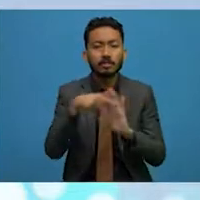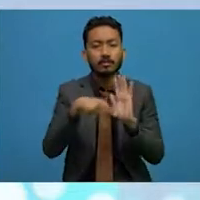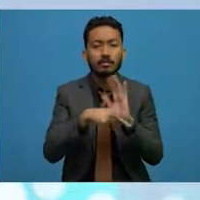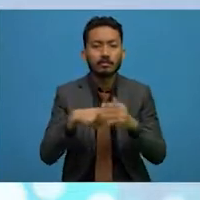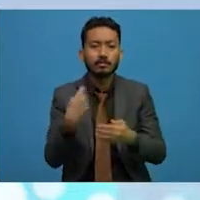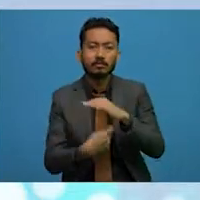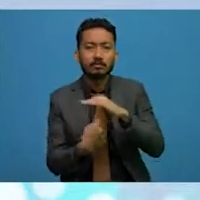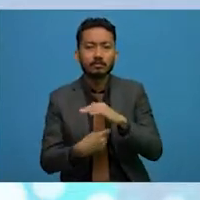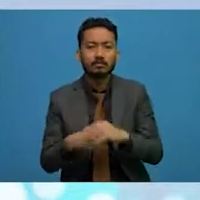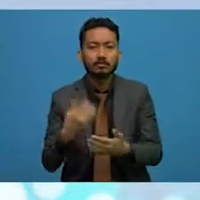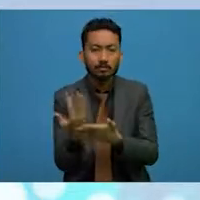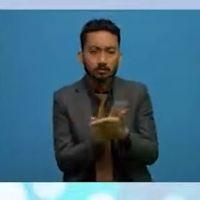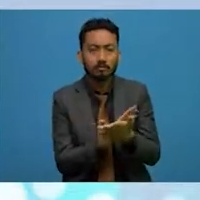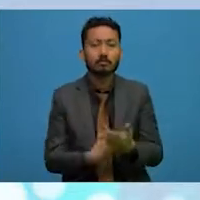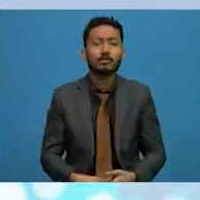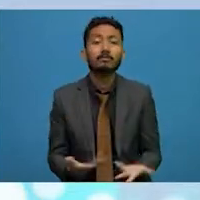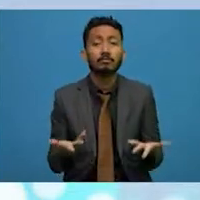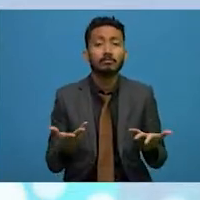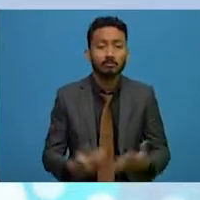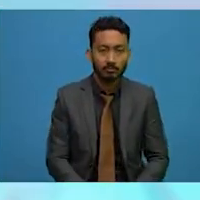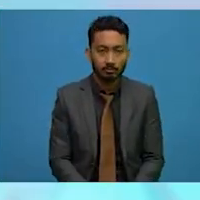itu prinsip asas multimedia?